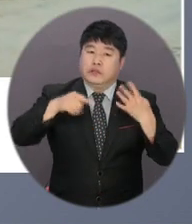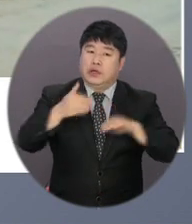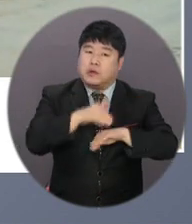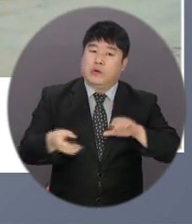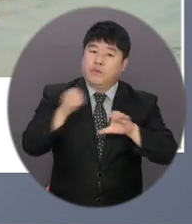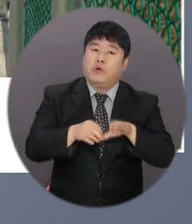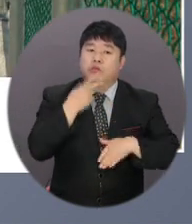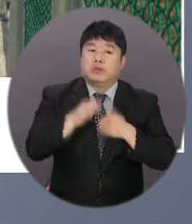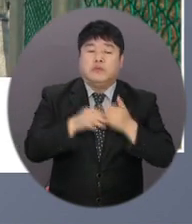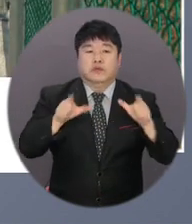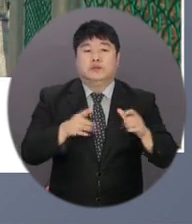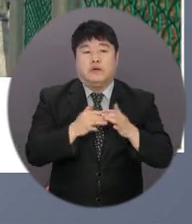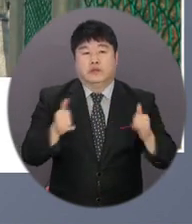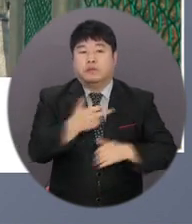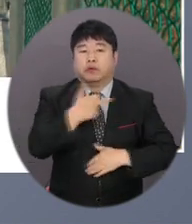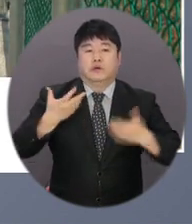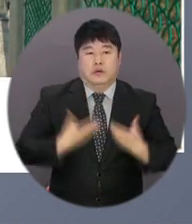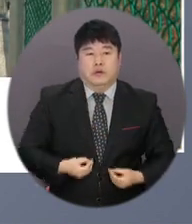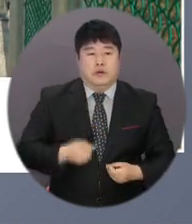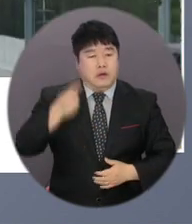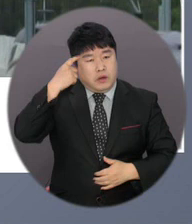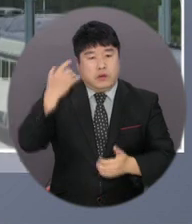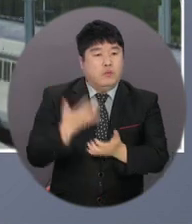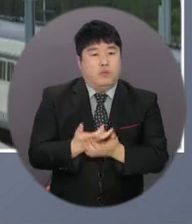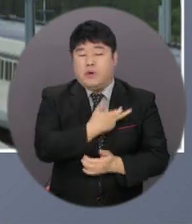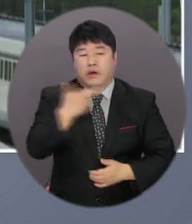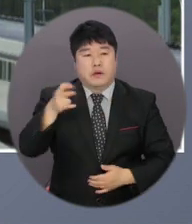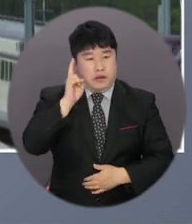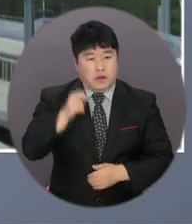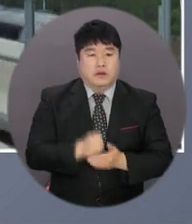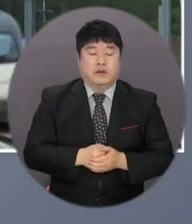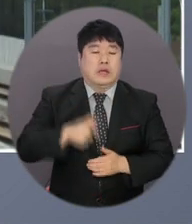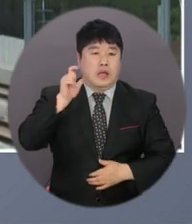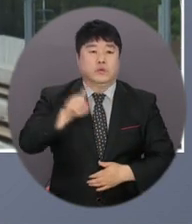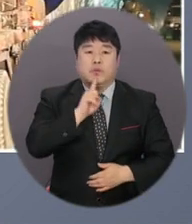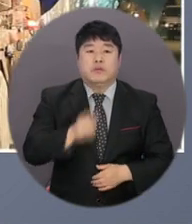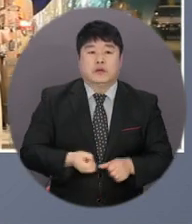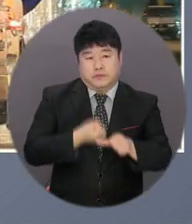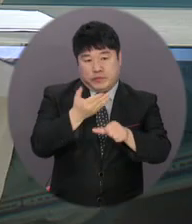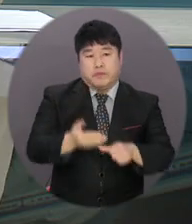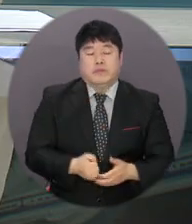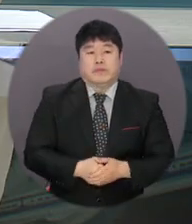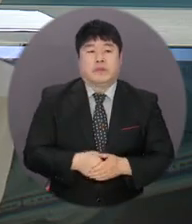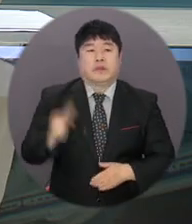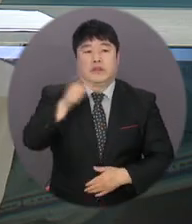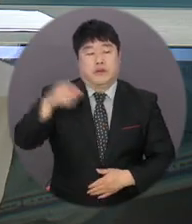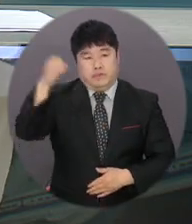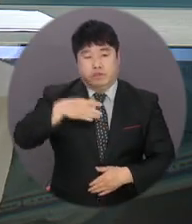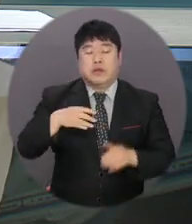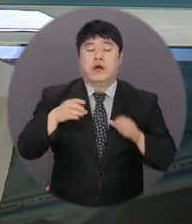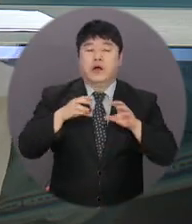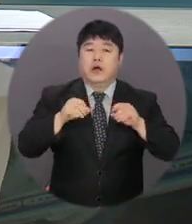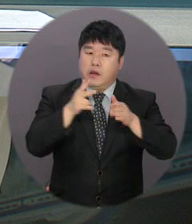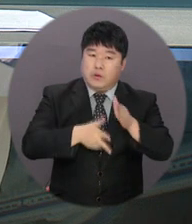않는다면 지역민들의 좌절과 충격이 너무 클 것이다 하는 점을 강조를 했습니다. 달빛 내륙 철도 건설